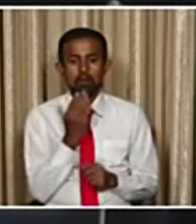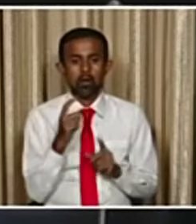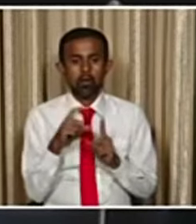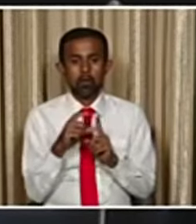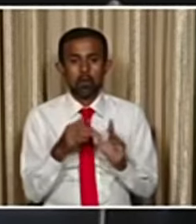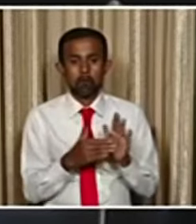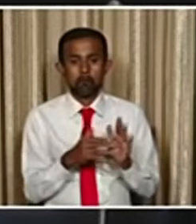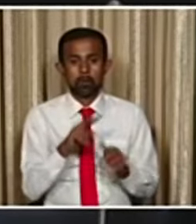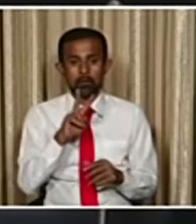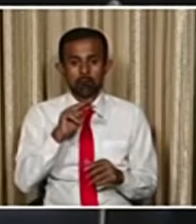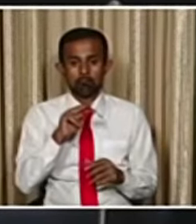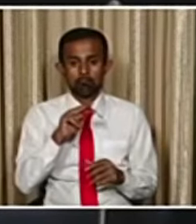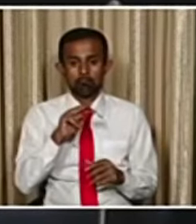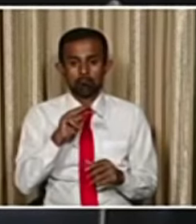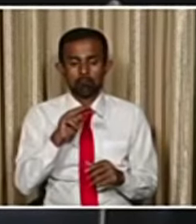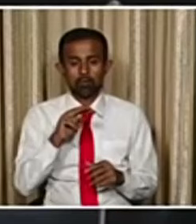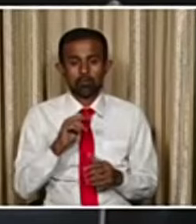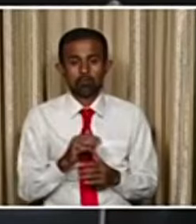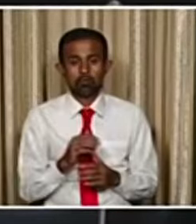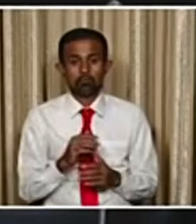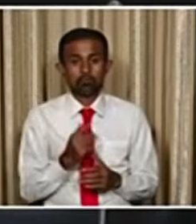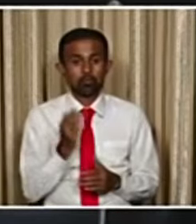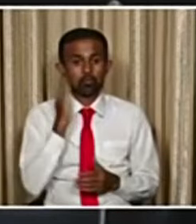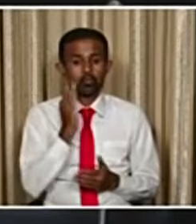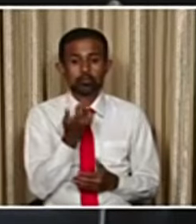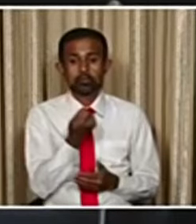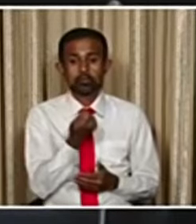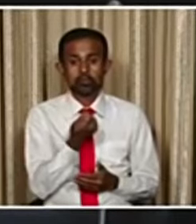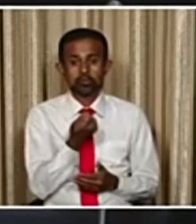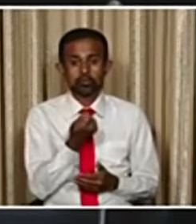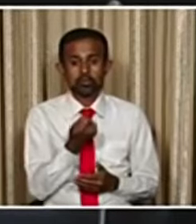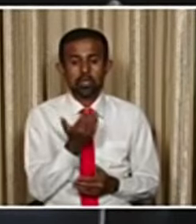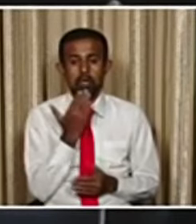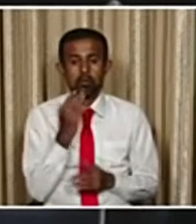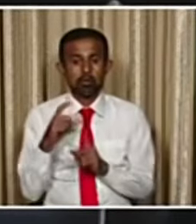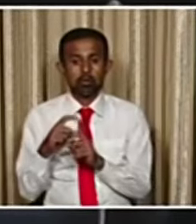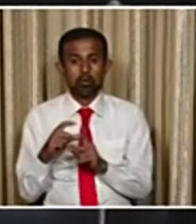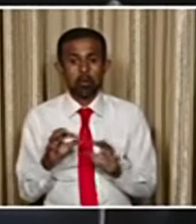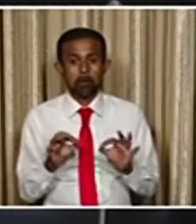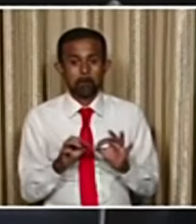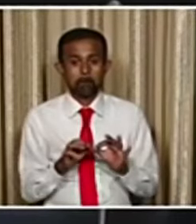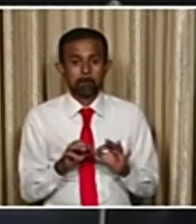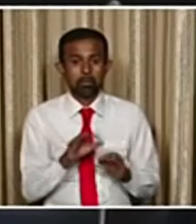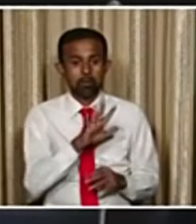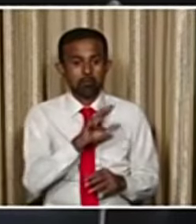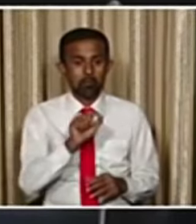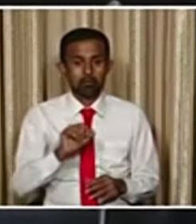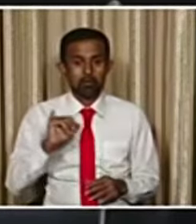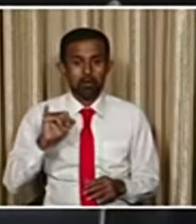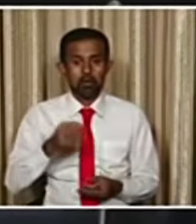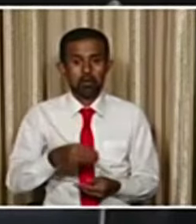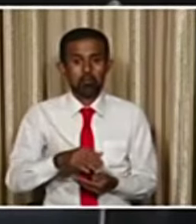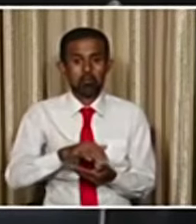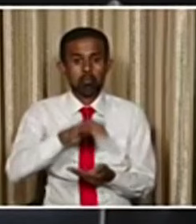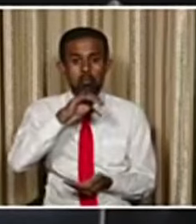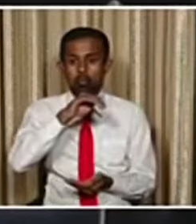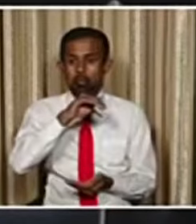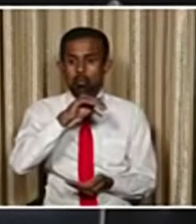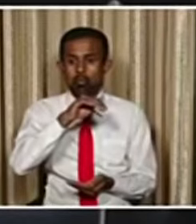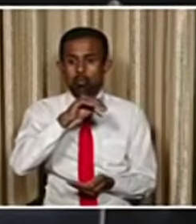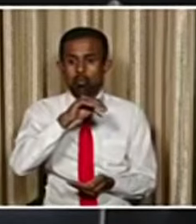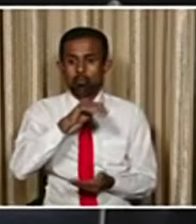ಅಮೆರಿಕಾನು ಡಾಲರ್ ಮಿಲಿಯನ್ ವಿಶ್ವದ ತಿಬ್ಬನು ಅಪೇ ಸಂಚಿತೆಯ ಅಮೆರಿಕಾನು ಡಾಲರ್ ಬಿಲಿಯನ್ ಪಹಾಯ ದಶಮ ಹಾಯಗಡೆ ವಡಿಕರಲ ತೀನು